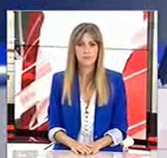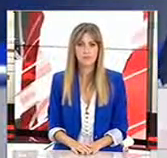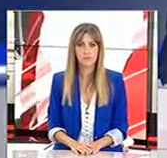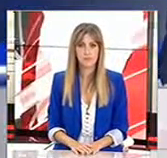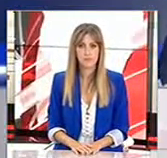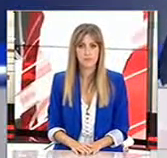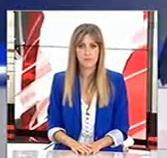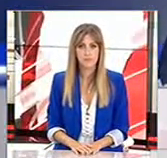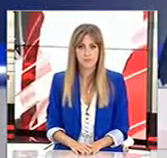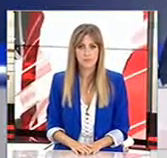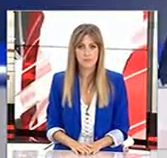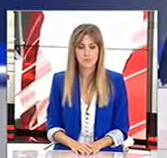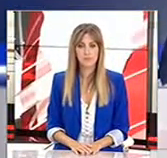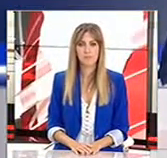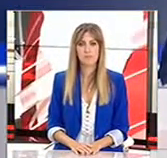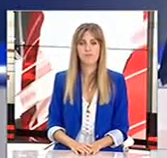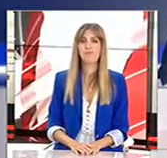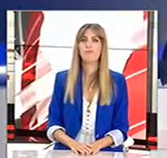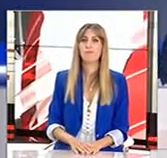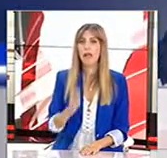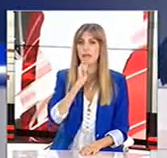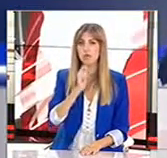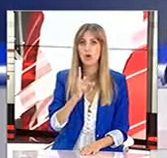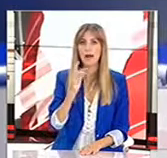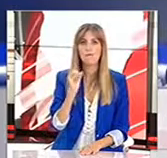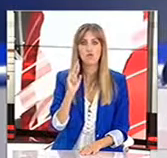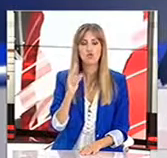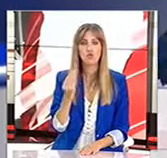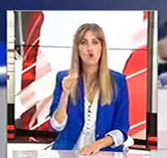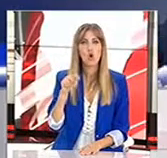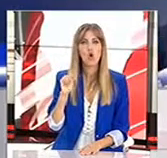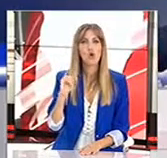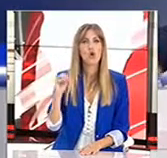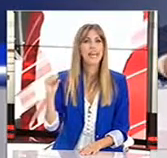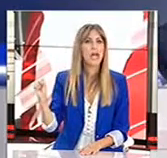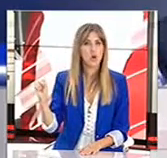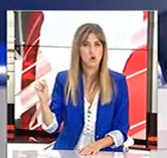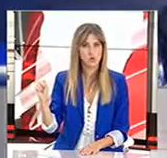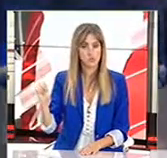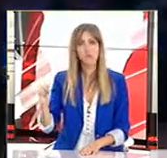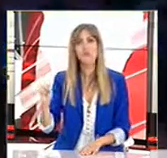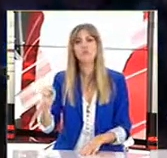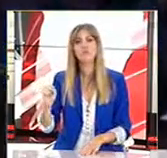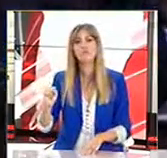Από τη νέα σελίδα ο κύριος Κοροναίος και να ετοιμάζεται από το TV100 ο κύριος Λιάμης.